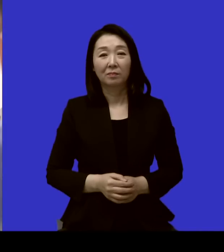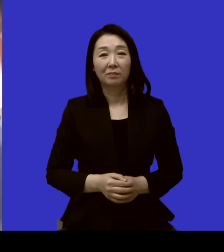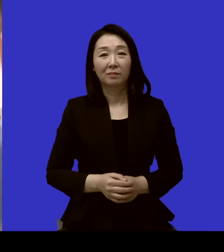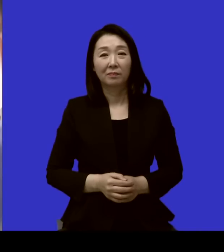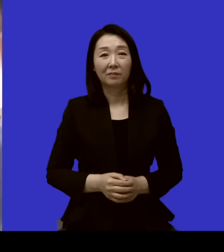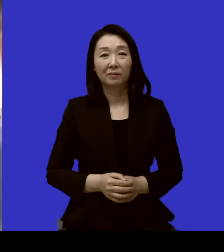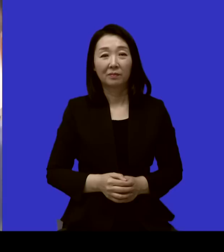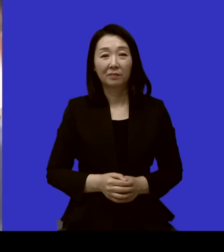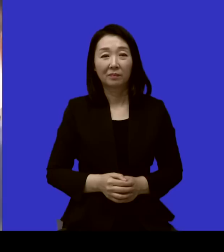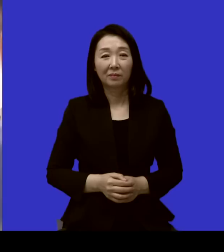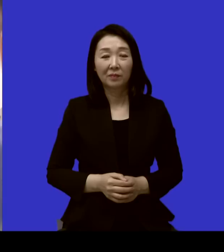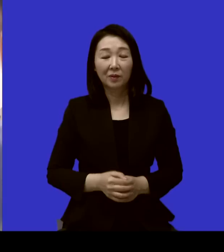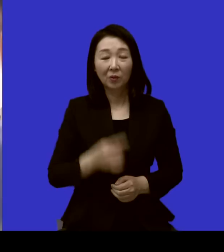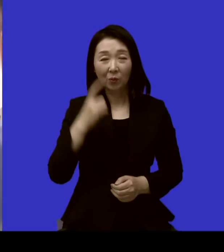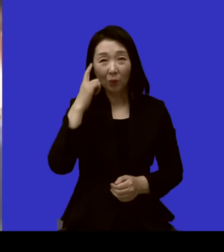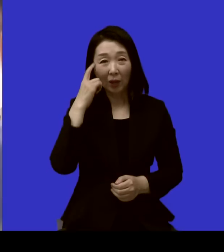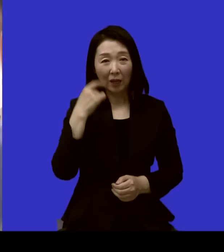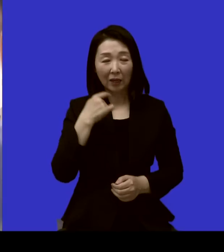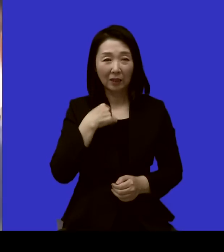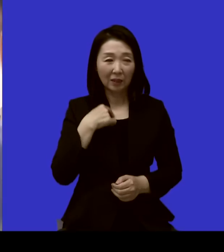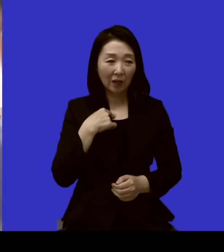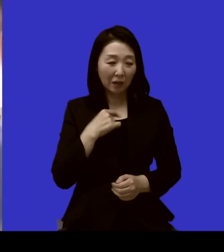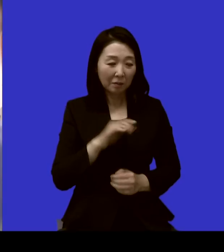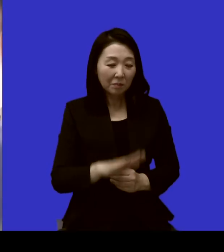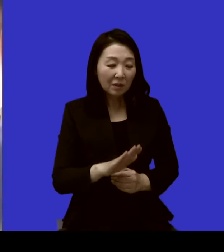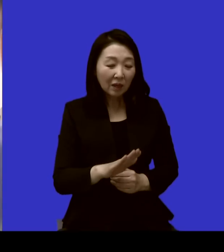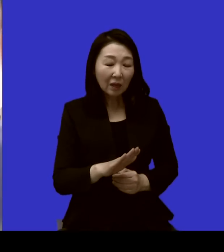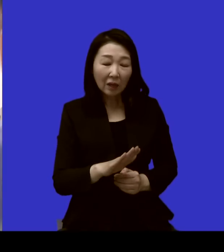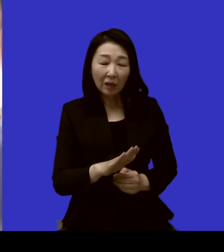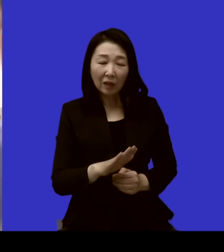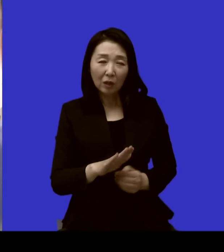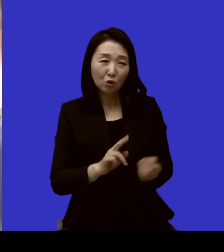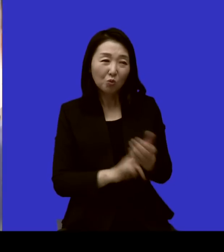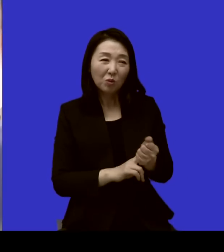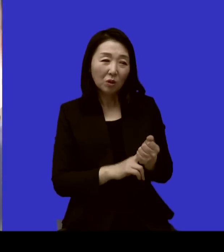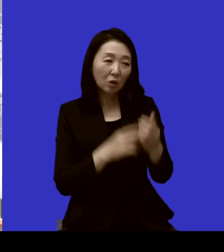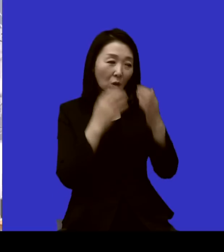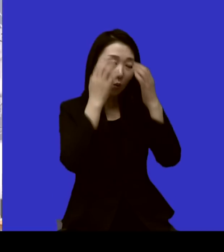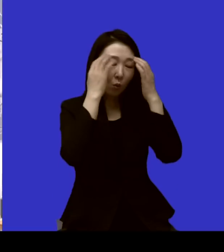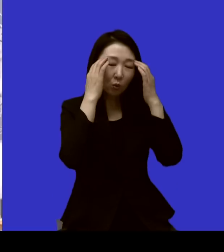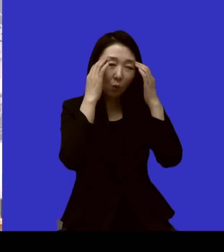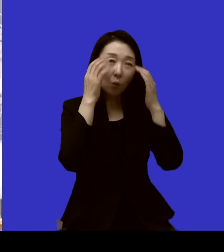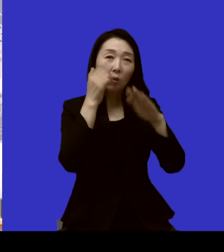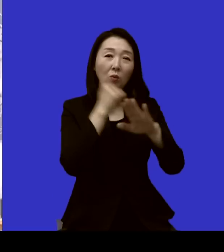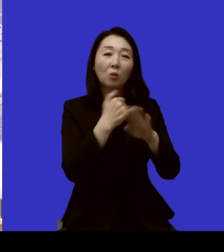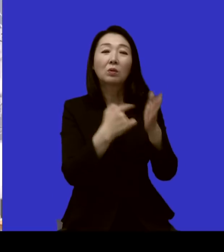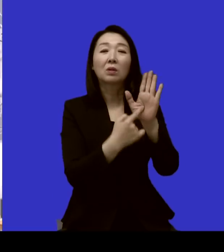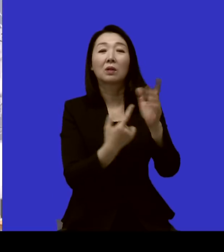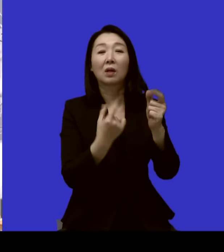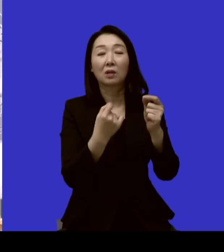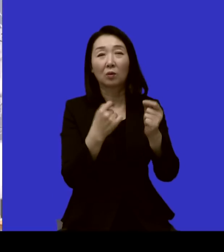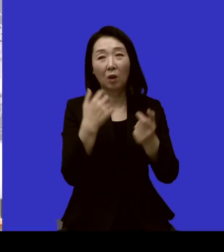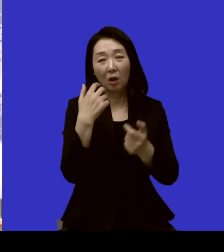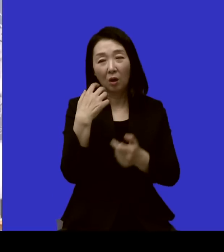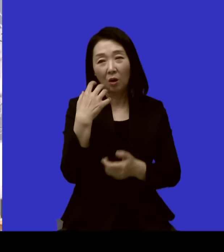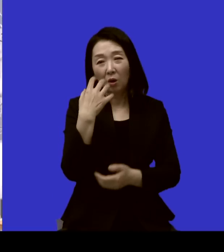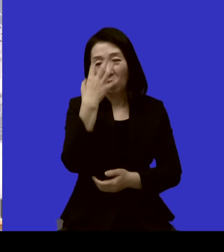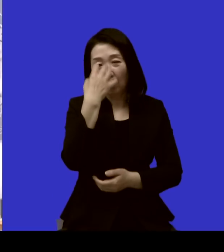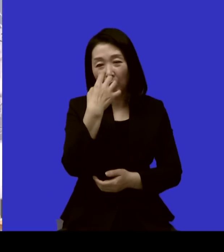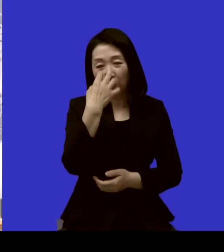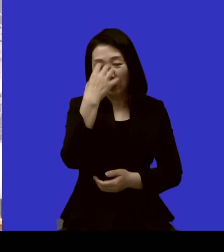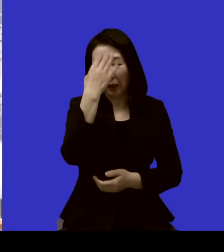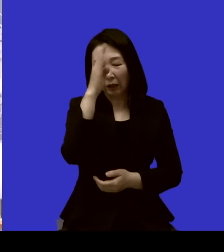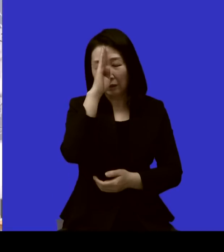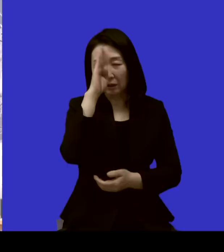그게 바닥에 있었던 그 고통이 이렇게 위로 올라왔다고 생각이 드는데 네. 그 우울감들을 이제 애써 저희가 억누르고 있었었나 봐요.